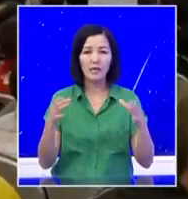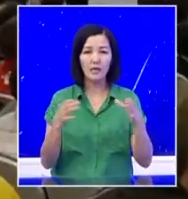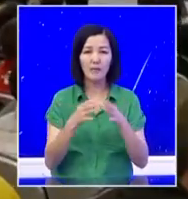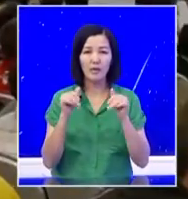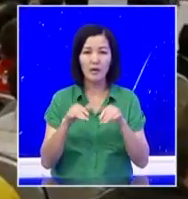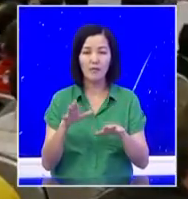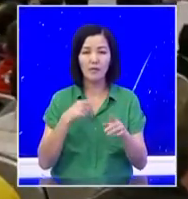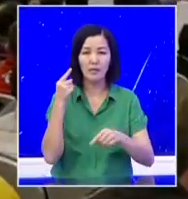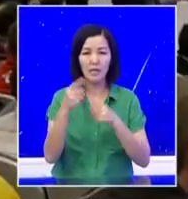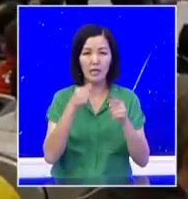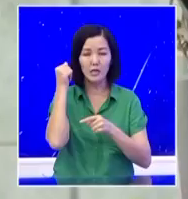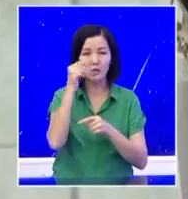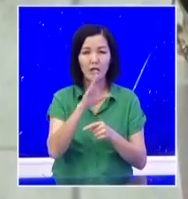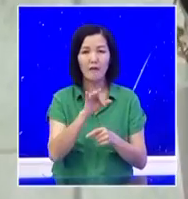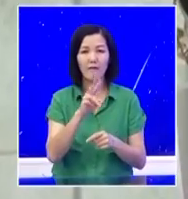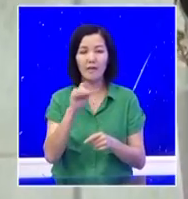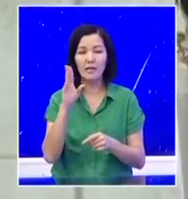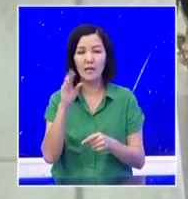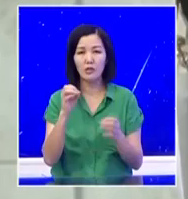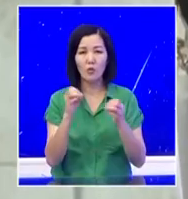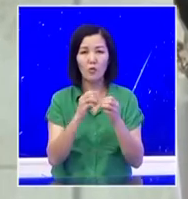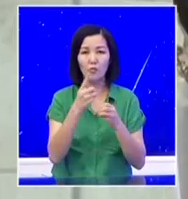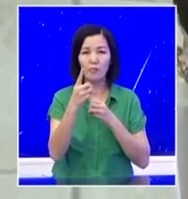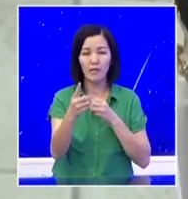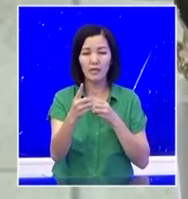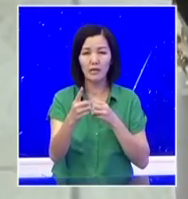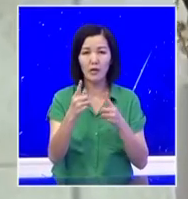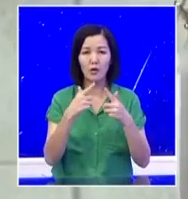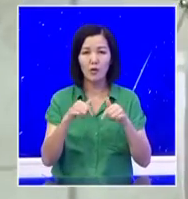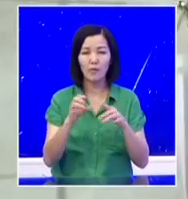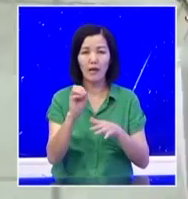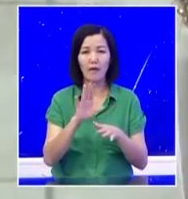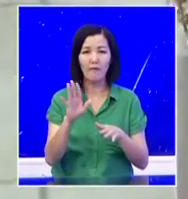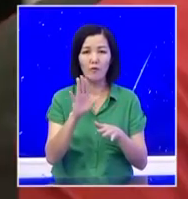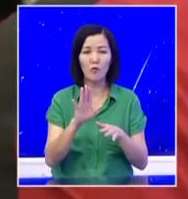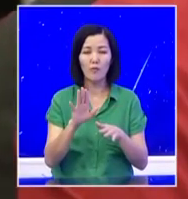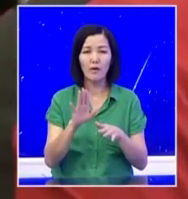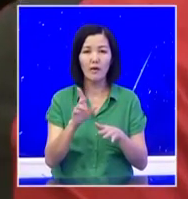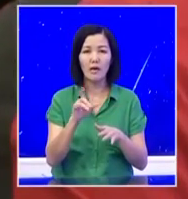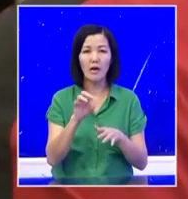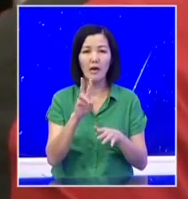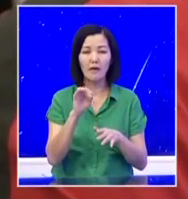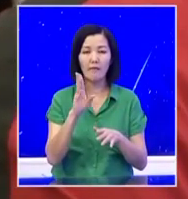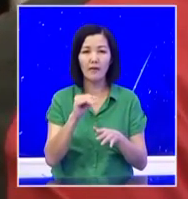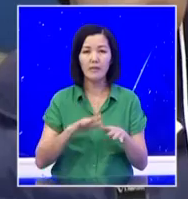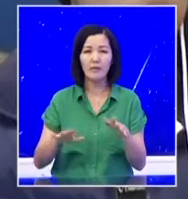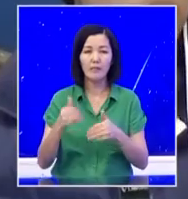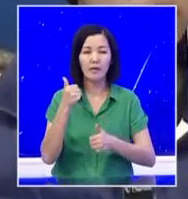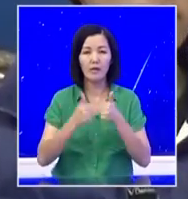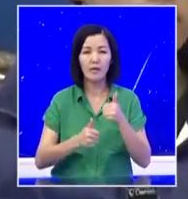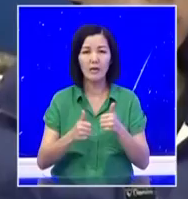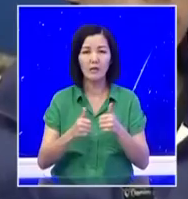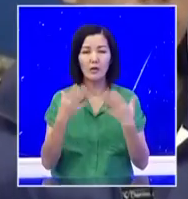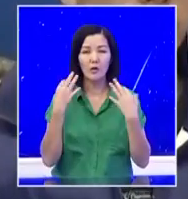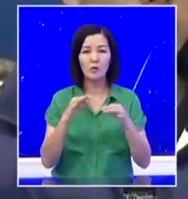Ол бойынша келер жылы Финляндияда 10 метр қашықтықтан ұйымдастырылатын Еуропа чемпионаты мен Хорватияда болатын құрлық біріншіліктерін